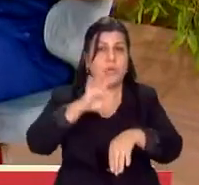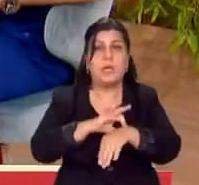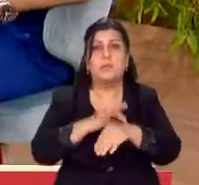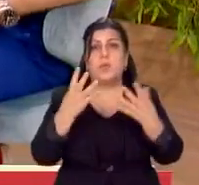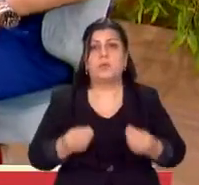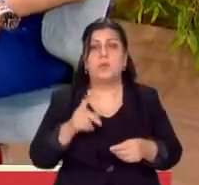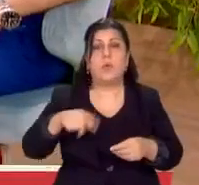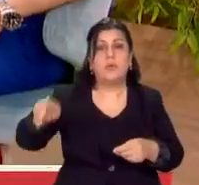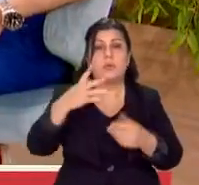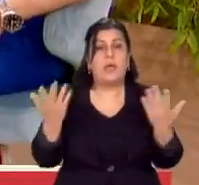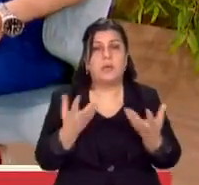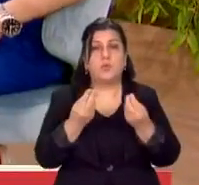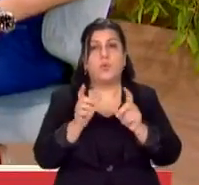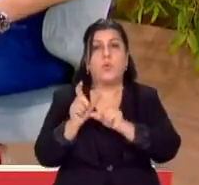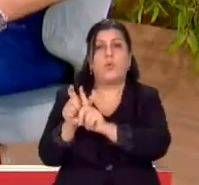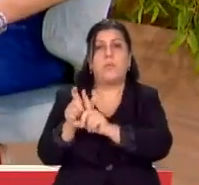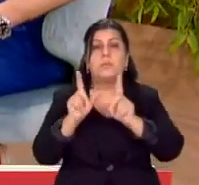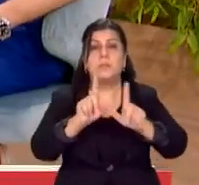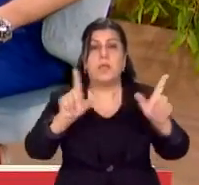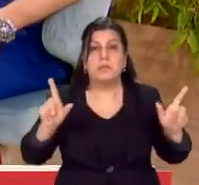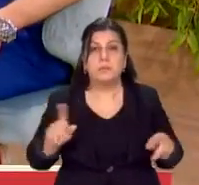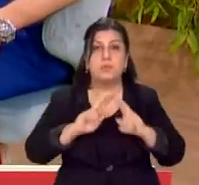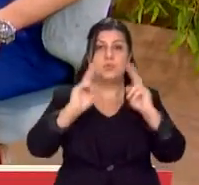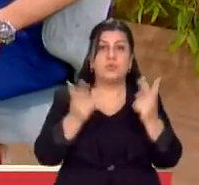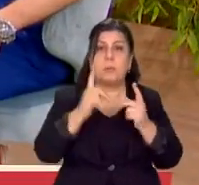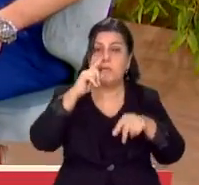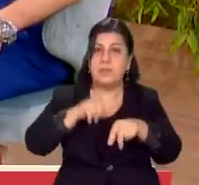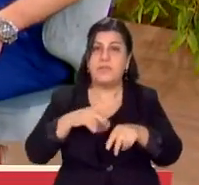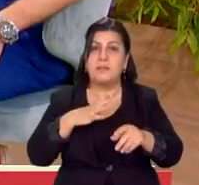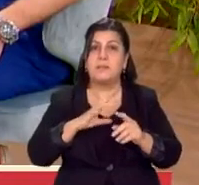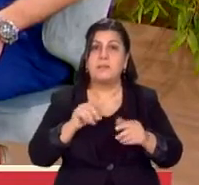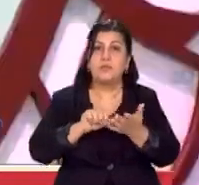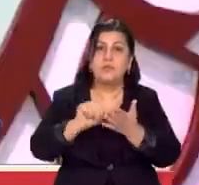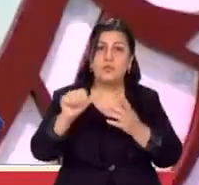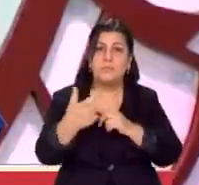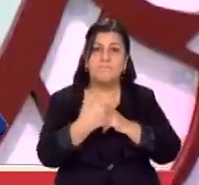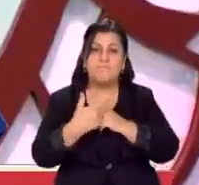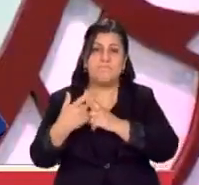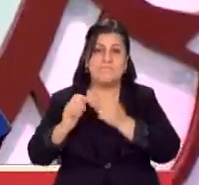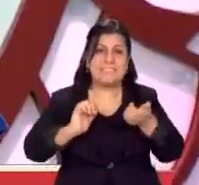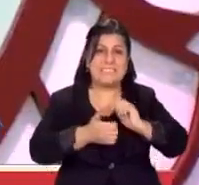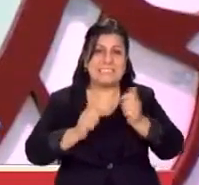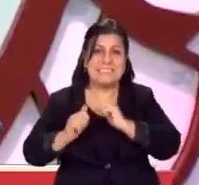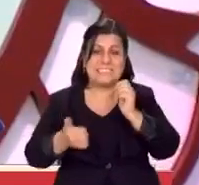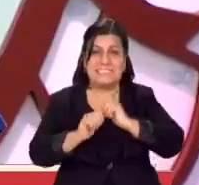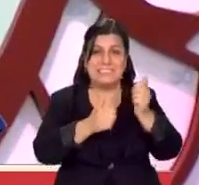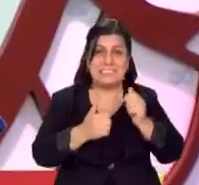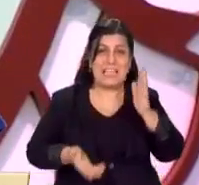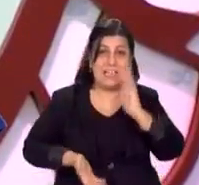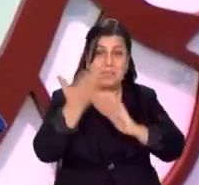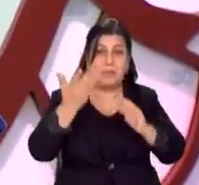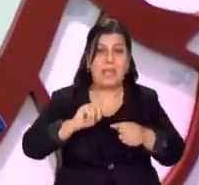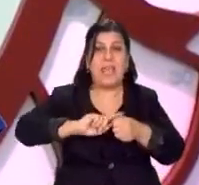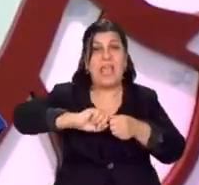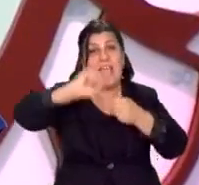hastalarımız onları daha çok korumamız lazım dünyada şöyle bir yanlış var bütün kısıtlamalar kalksa bile onlar üzerindeki kısıtlamayan son kaldırın